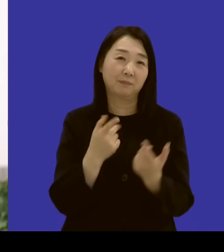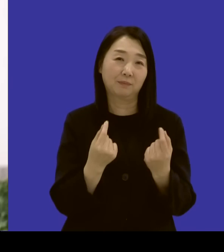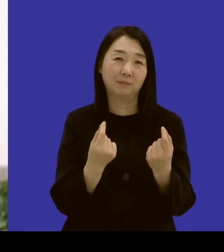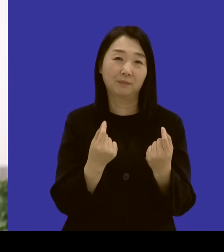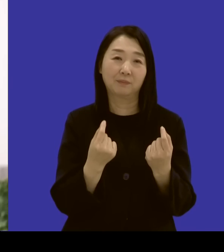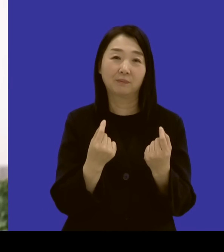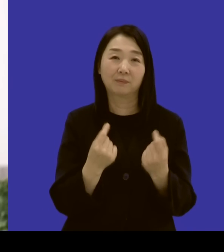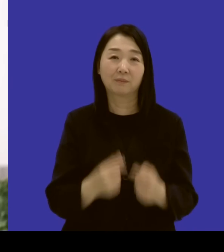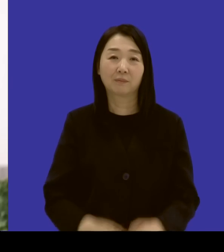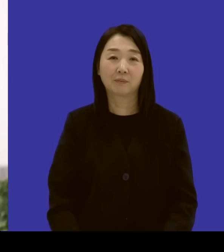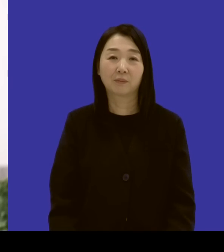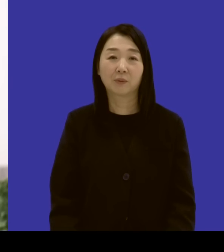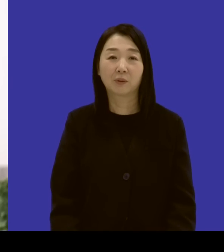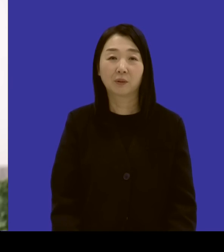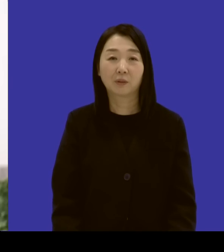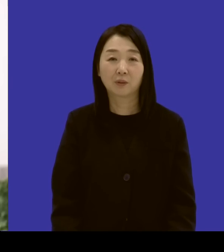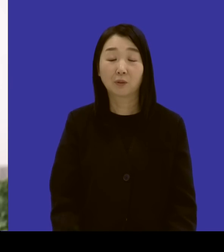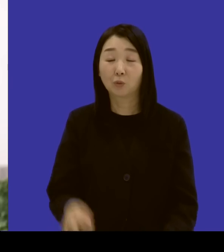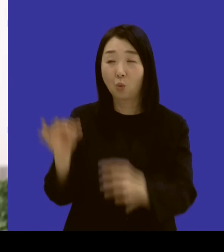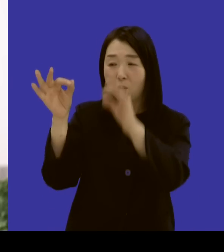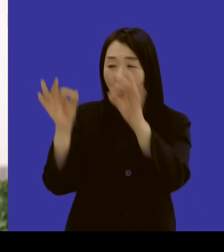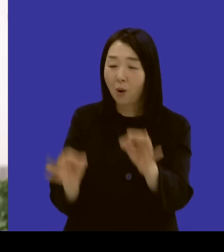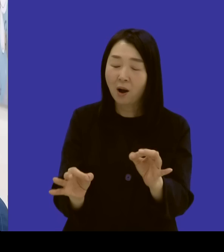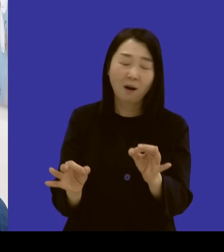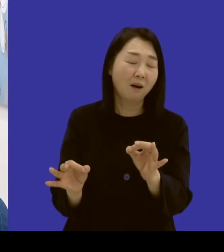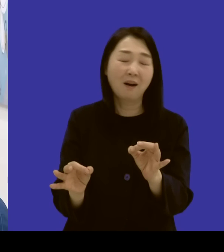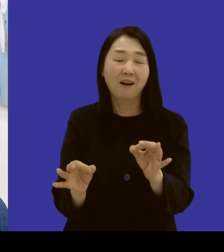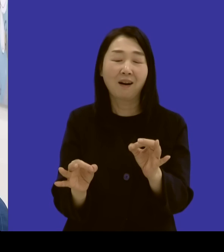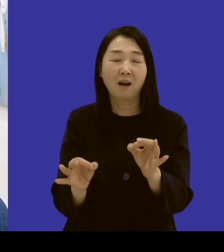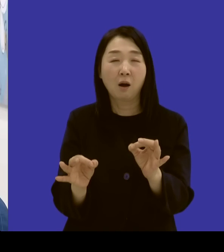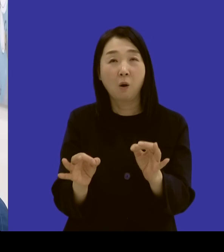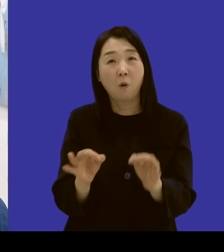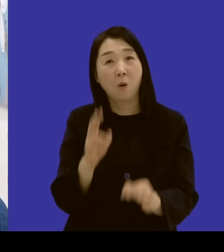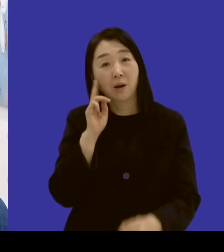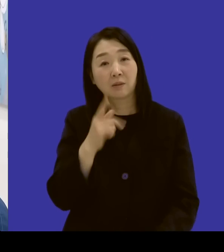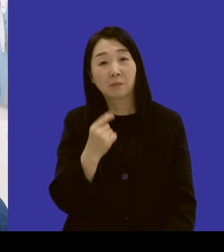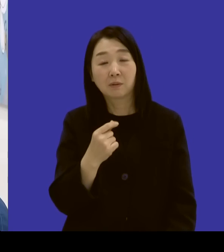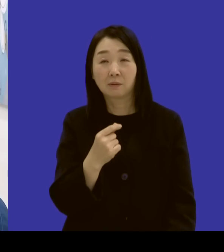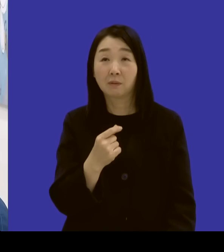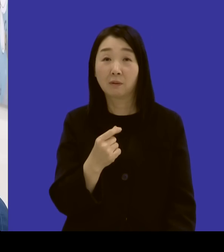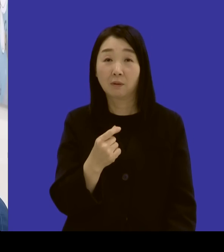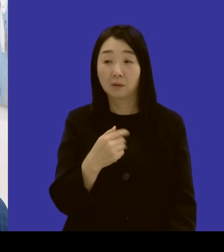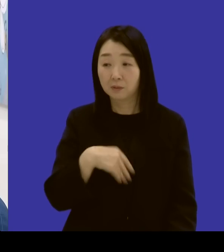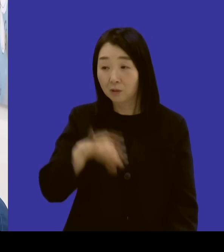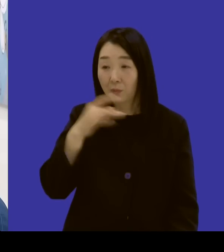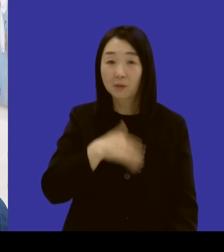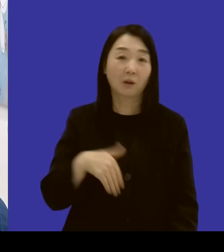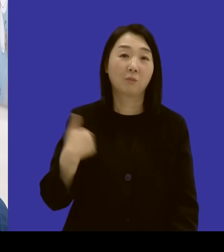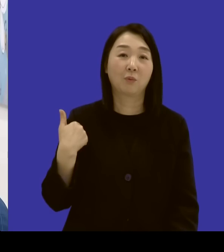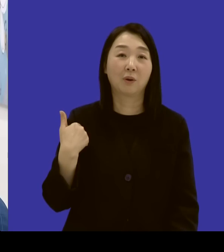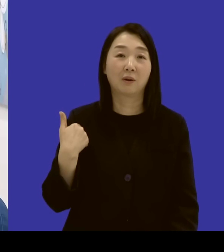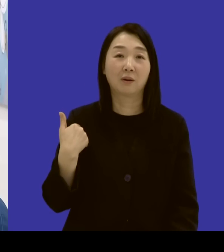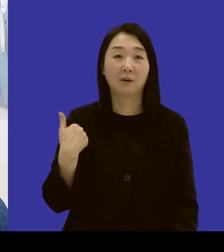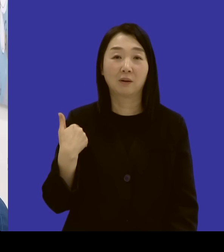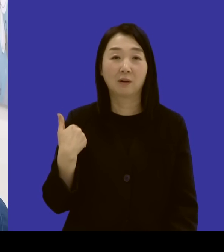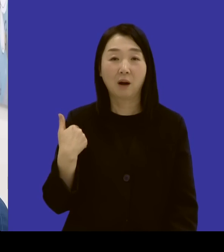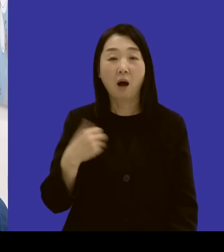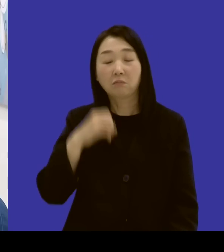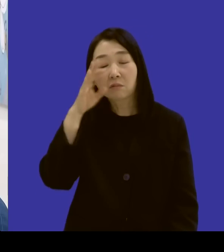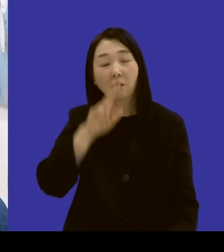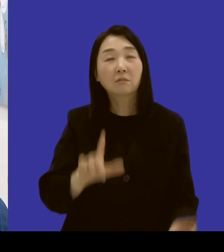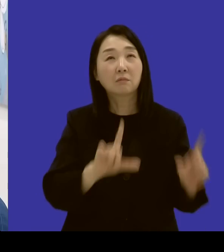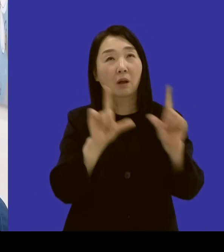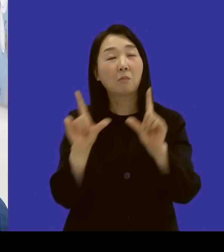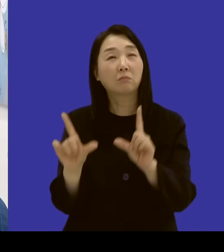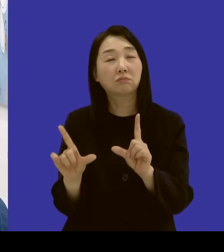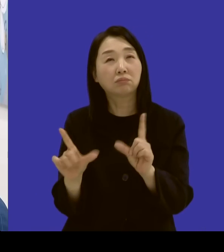그리고 그 다급함은 이루 말할 수가 없었고 제가 어디를 가서 이게 처음에는 몰랐죠. 그러니까 뭐 렌트 안 나오면 뭐 살면 되지. 그리고